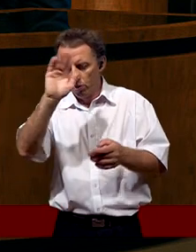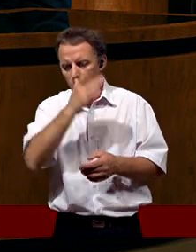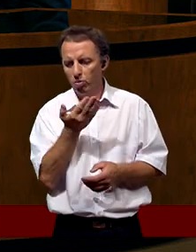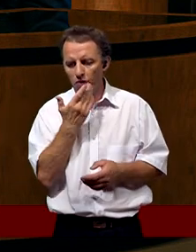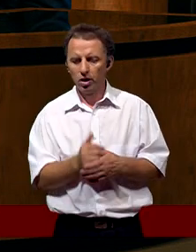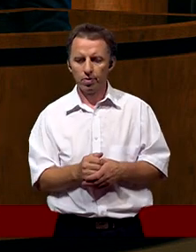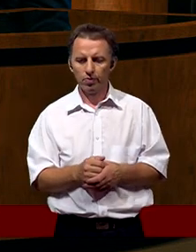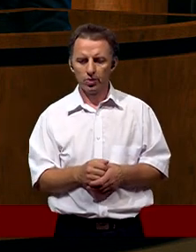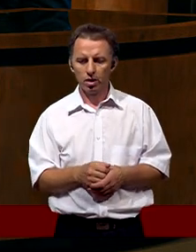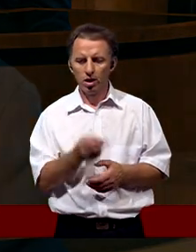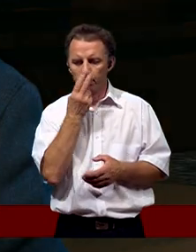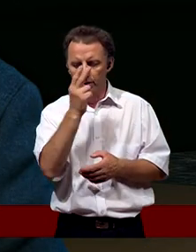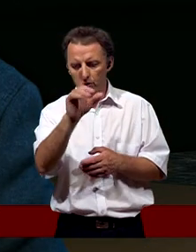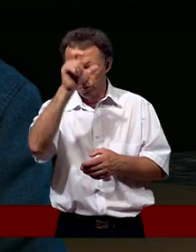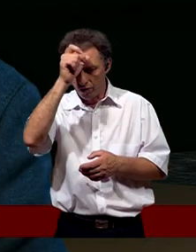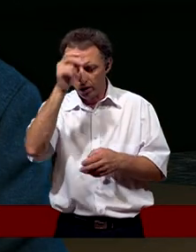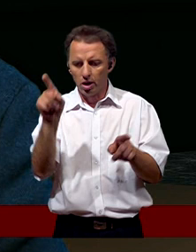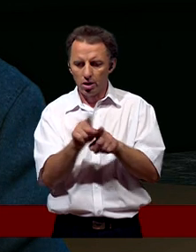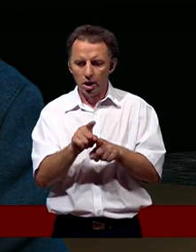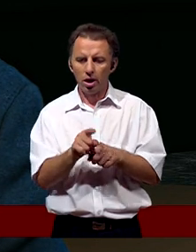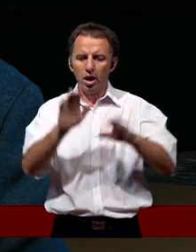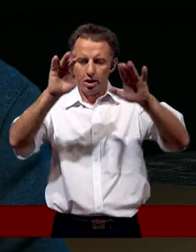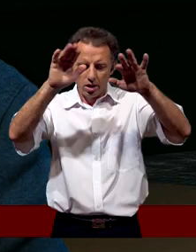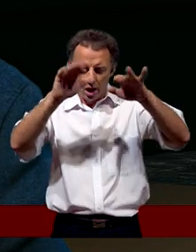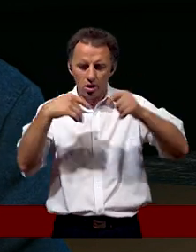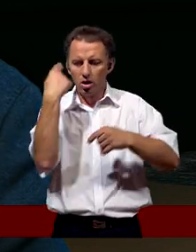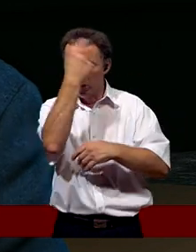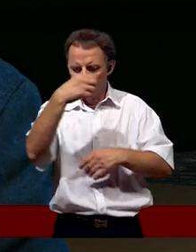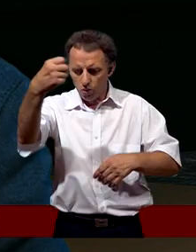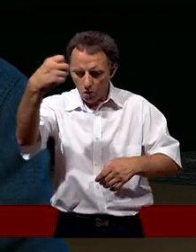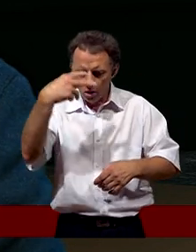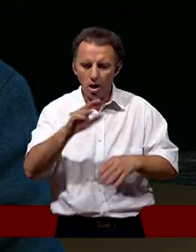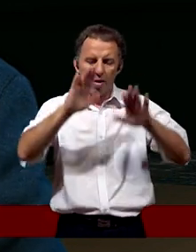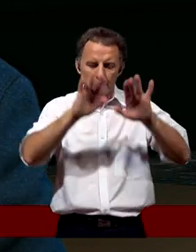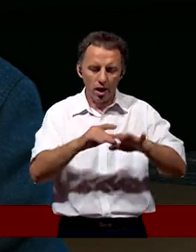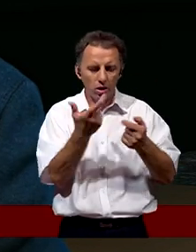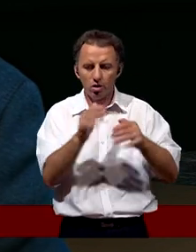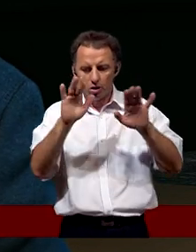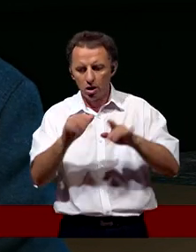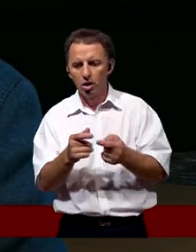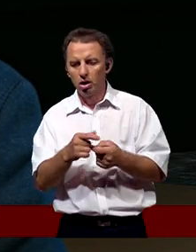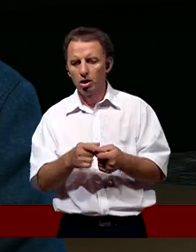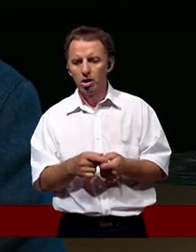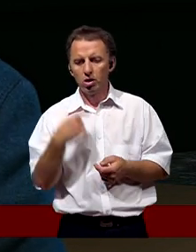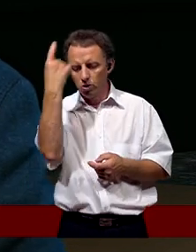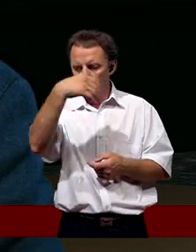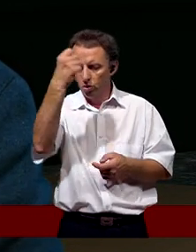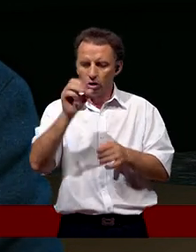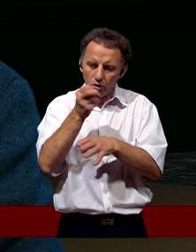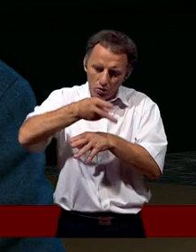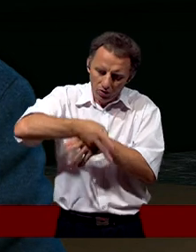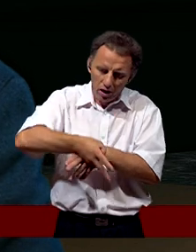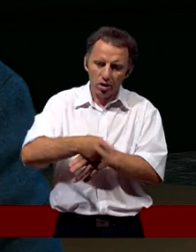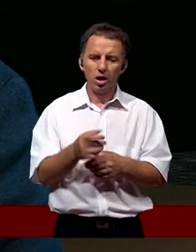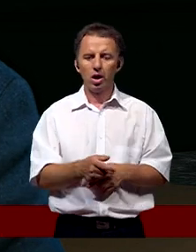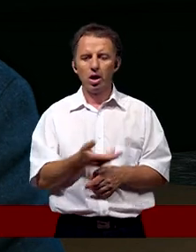mówi, patrzy na każdego człowieka i tak też ten deszcz i słońce, czy pada, czy deszcz pada, czy słońce